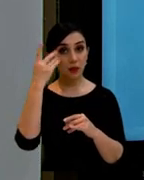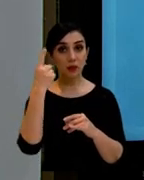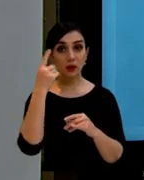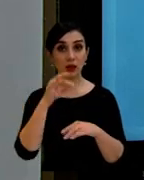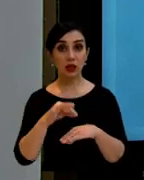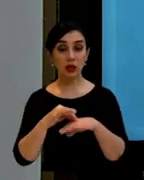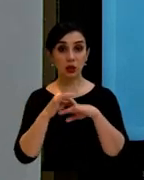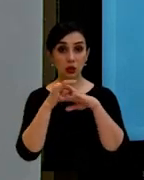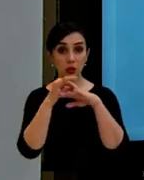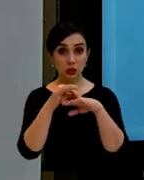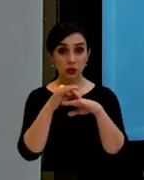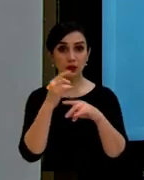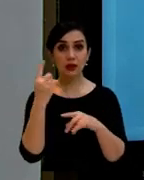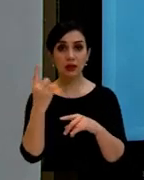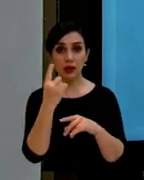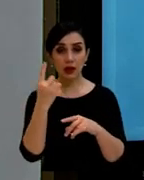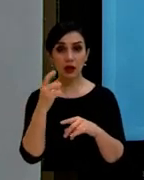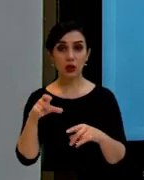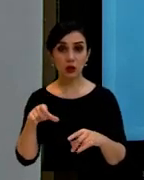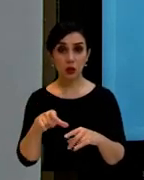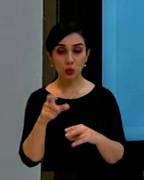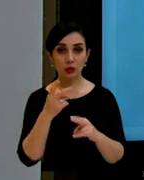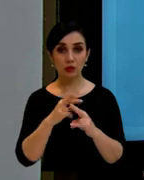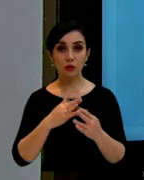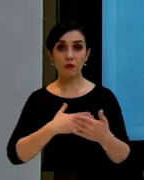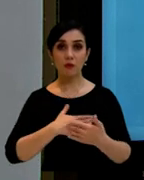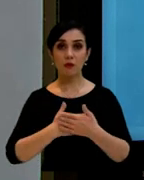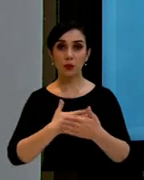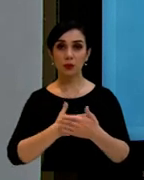esa faoliyatdir, deydi Bernard Shaw.